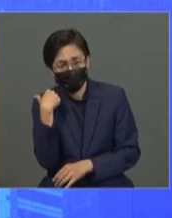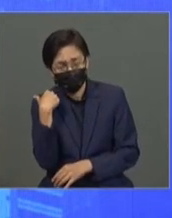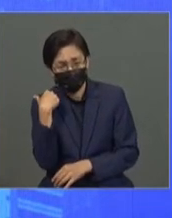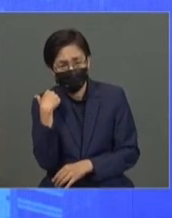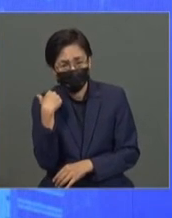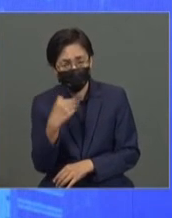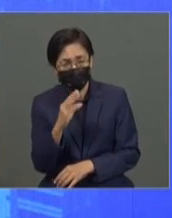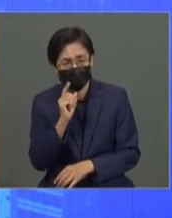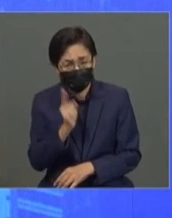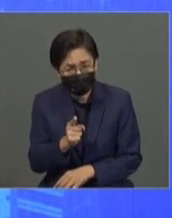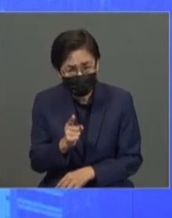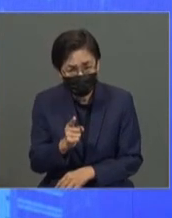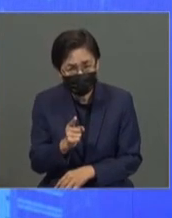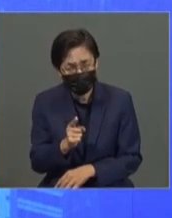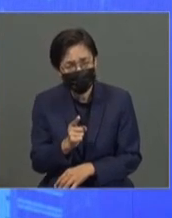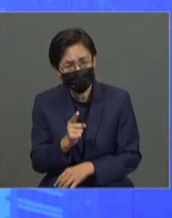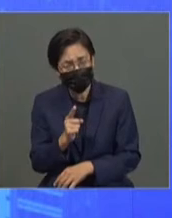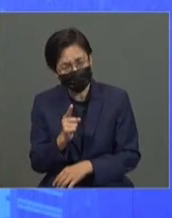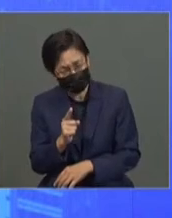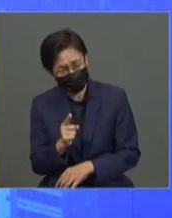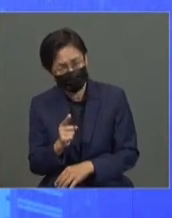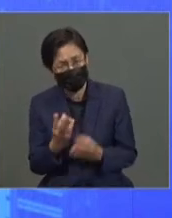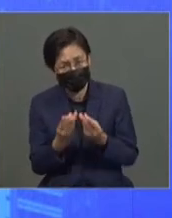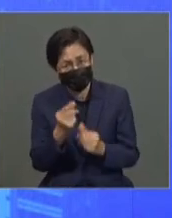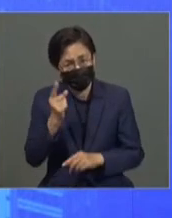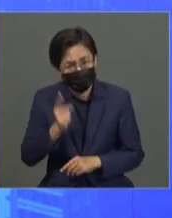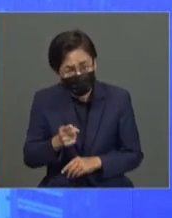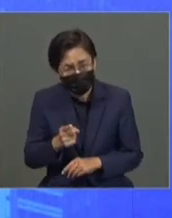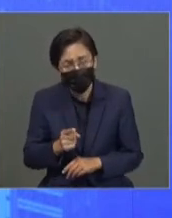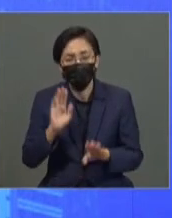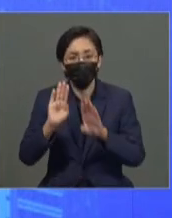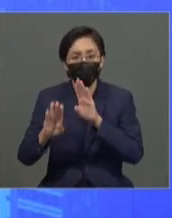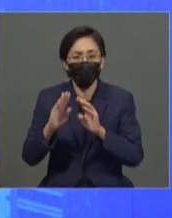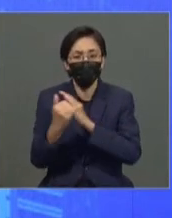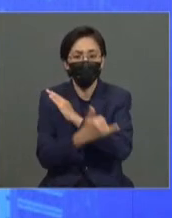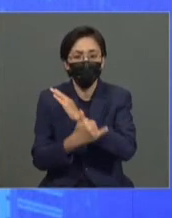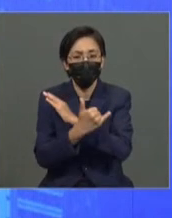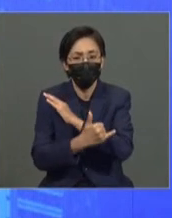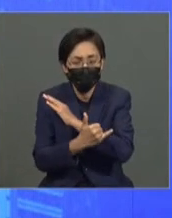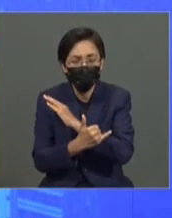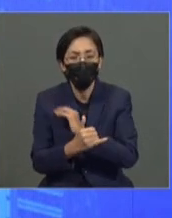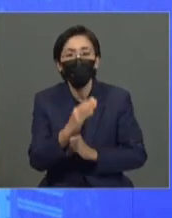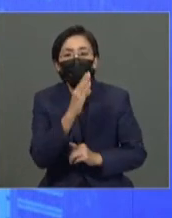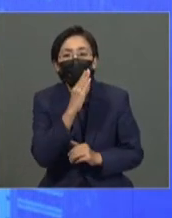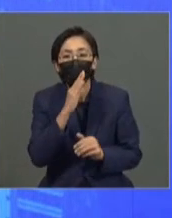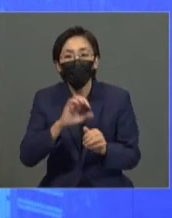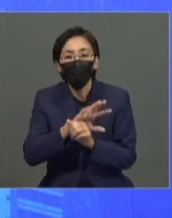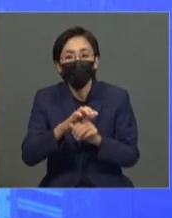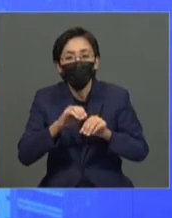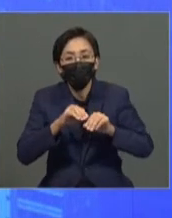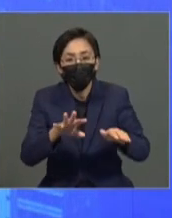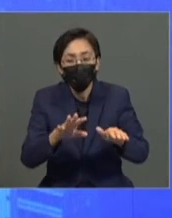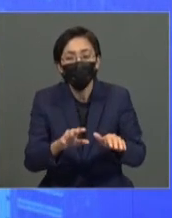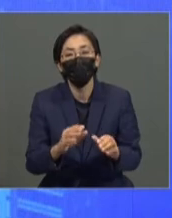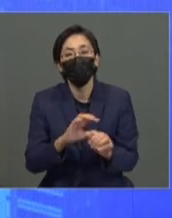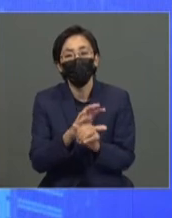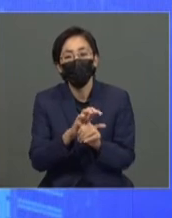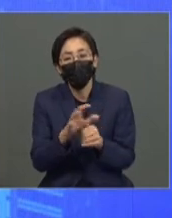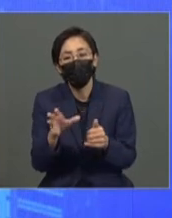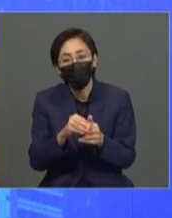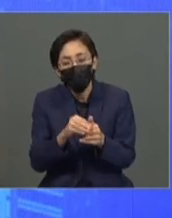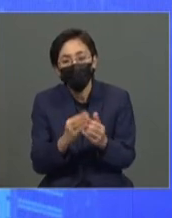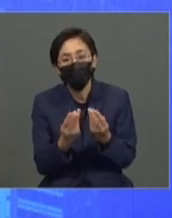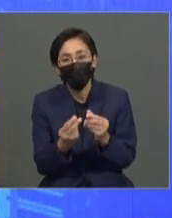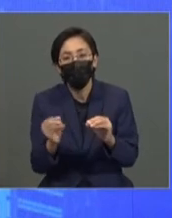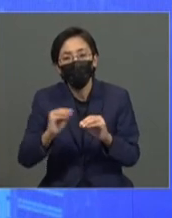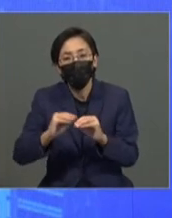านรายวันหรือไม่เพราะว่าแนวโน้มปกติแล้วหลายคนไปเทียบกับต่างประเทศมักจะเห็นว่าพอเกิดการระบาดแบบนี้ตัวเลขมักจะเพิ่มขึ้นต่อเนื่องหรือว่